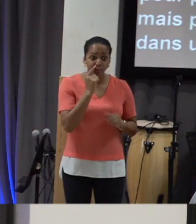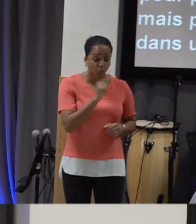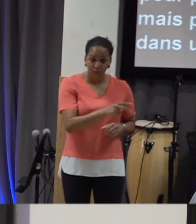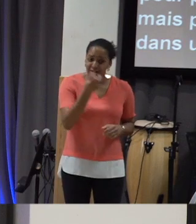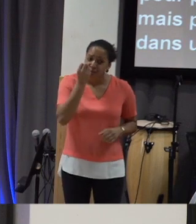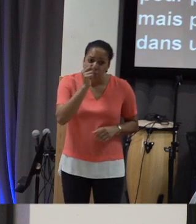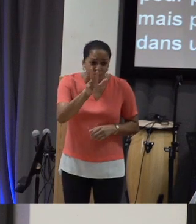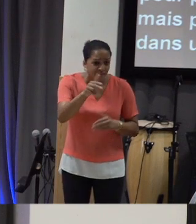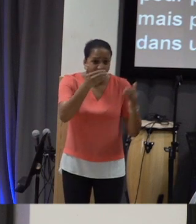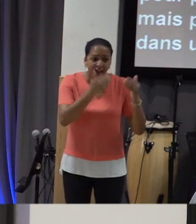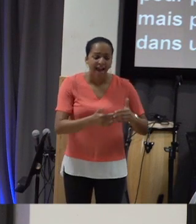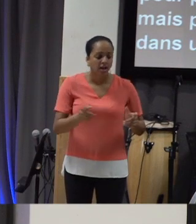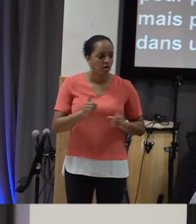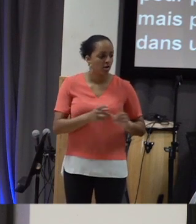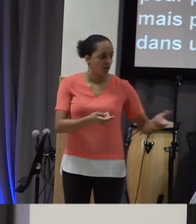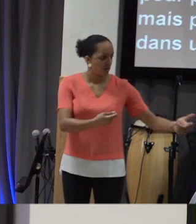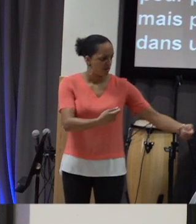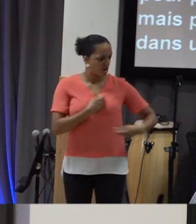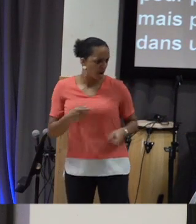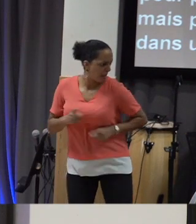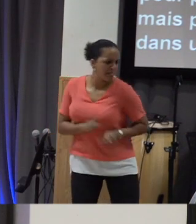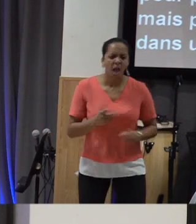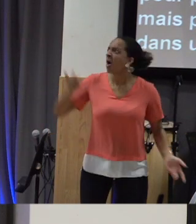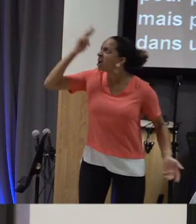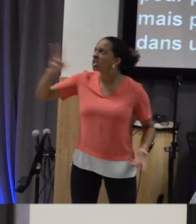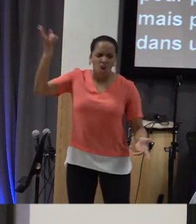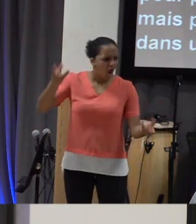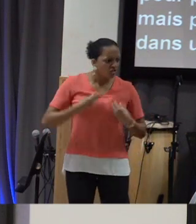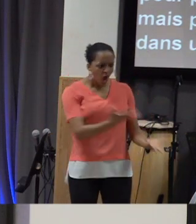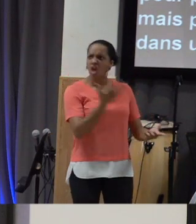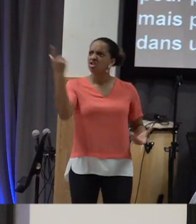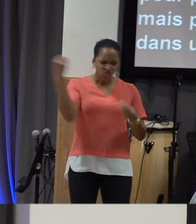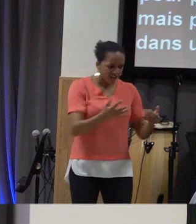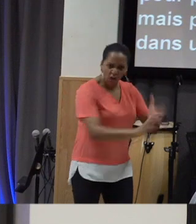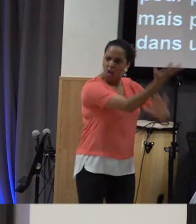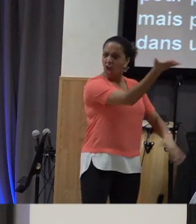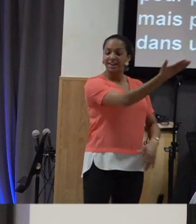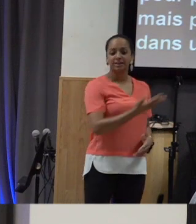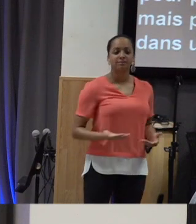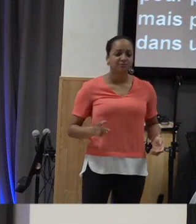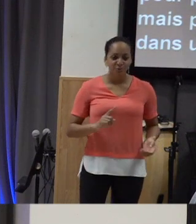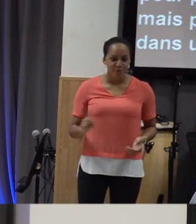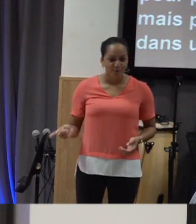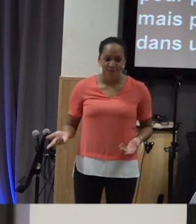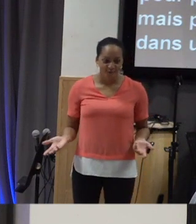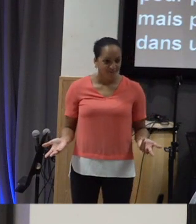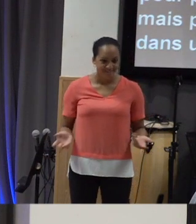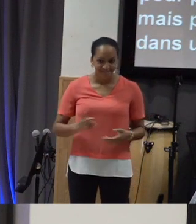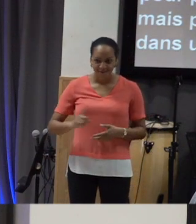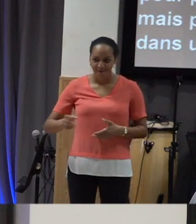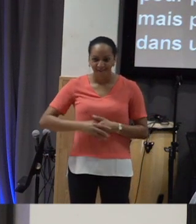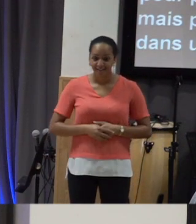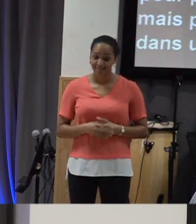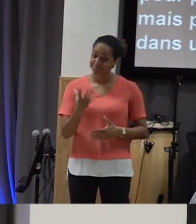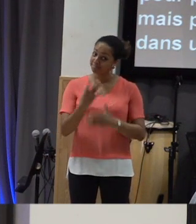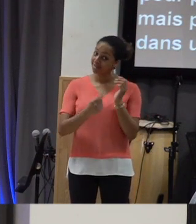dans la réaction comme ça, Seigneur, lui, il m'a fait du mal, Seigneur, consume-le. Non. Manque